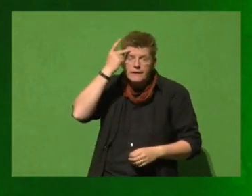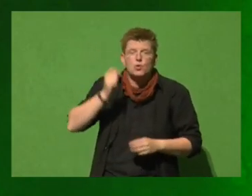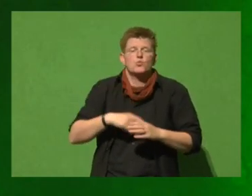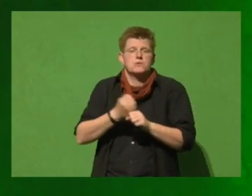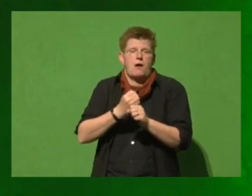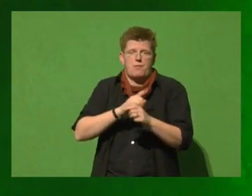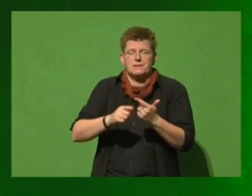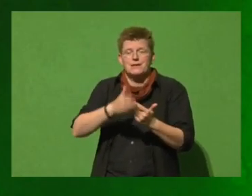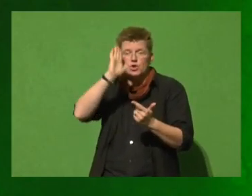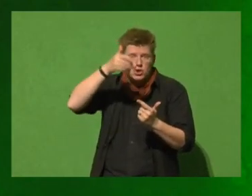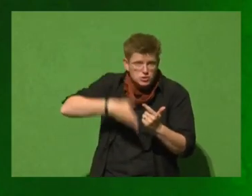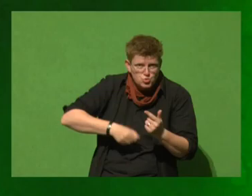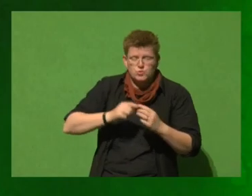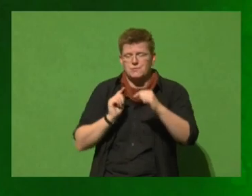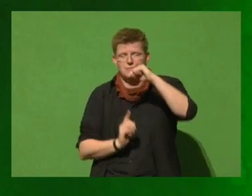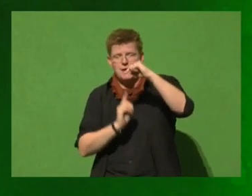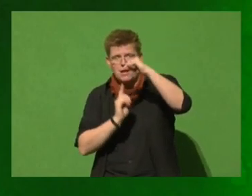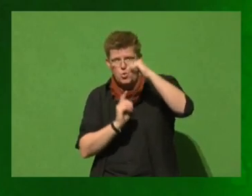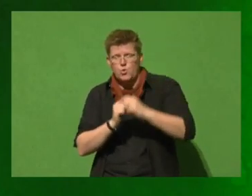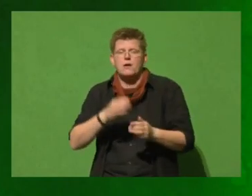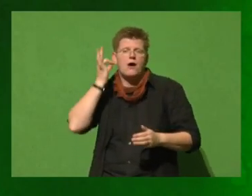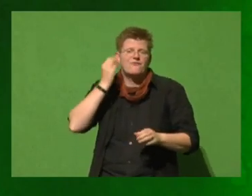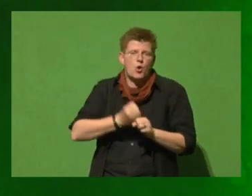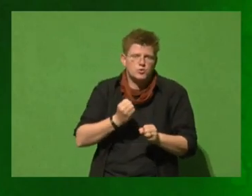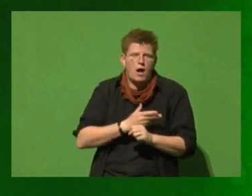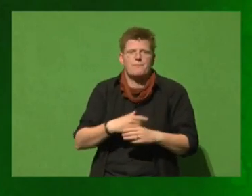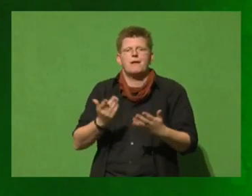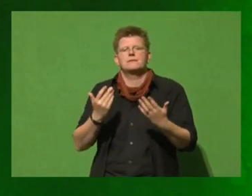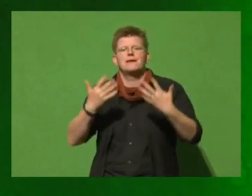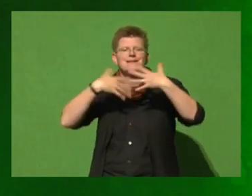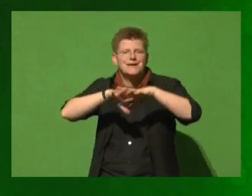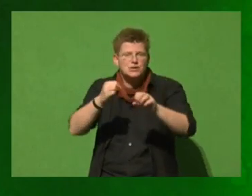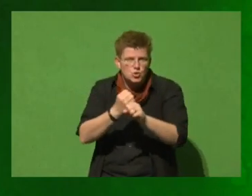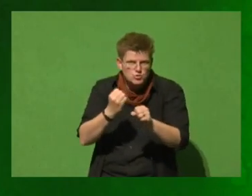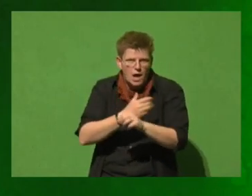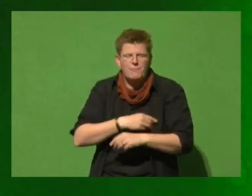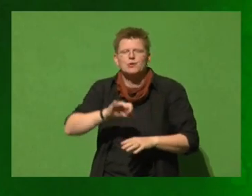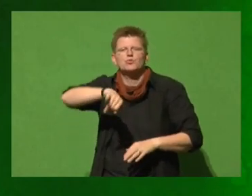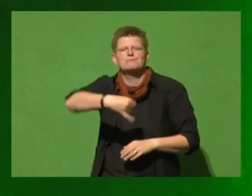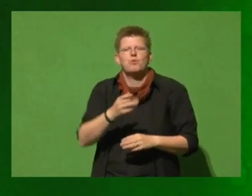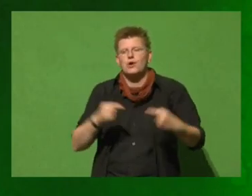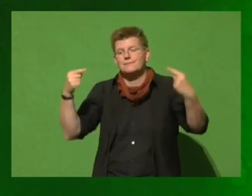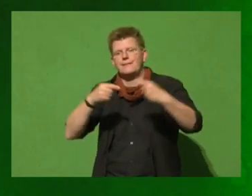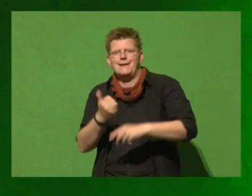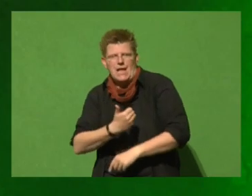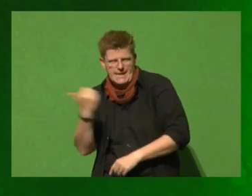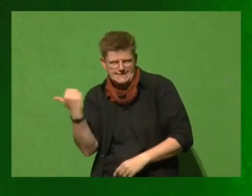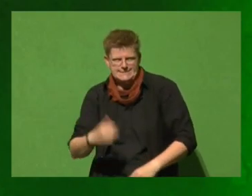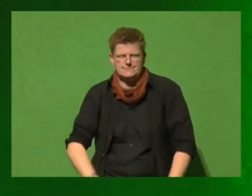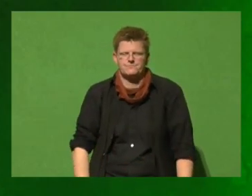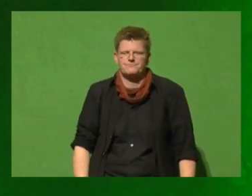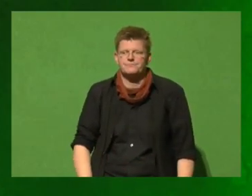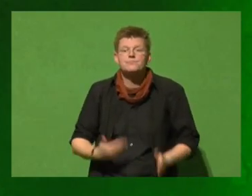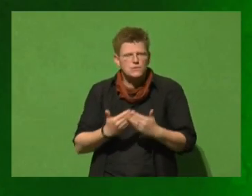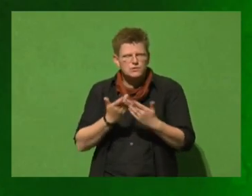Nord-Süd-Dialog, Migration- und Integrationsarbeit, Frauenarbeit, Umwelt und Projekte gegen Rechts. Wir haben zum Beispiel die Gruppe